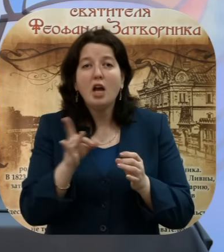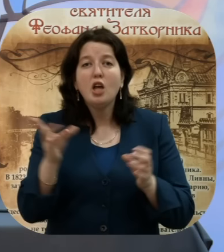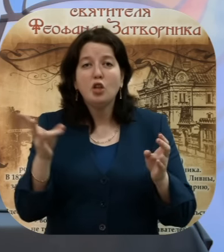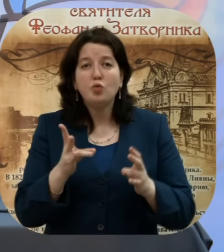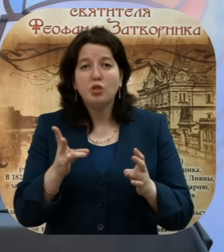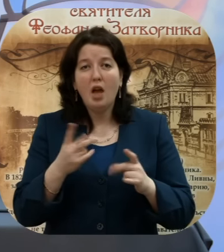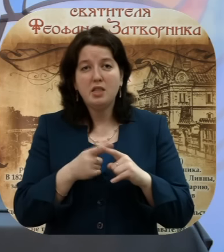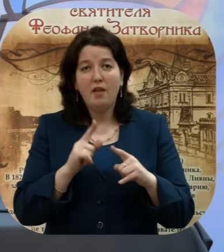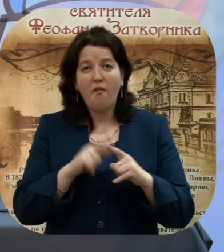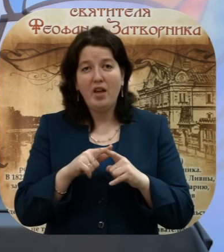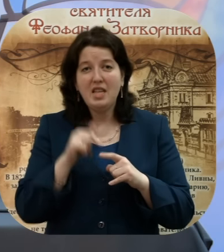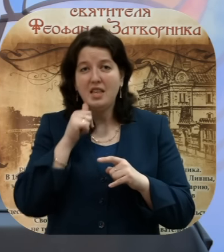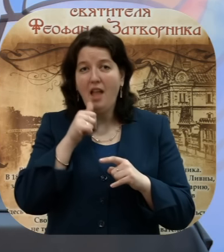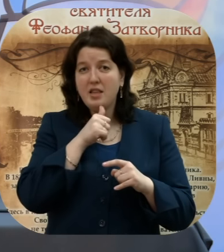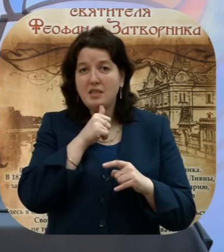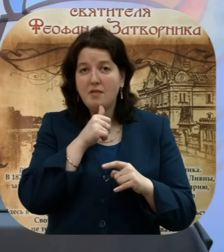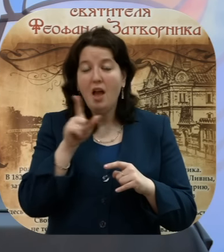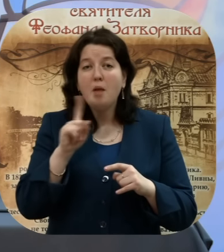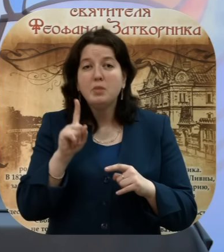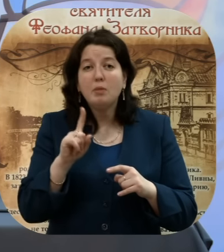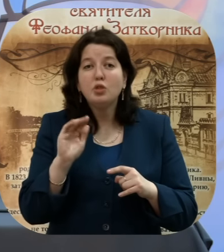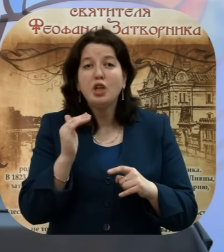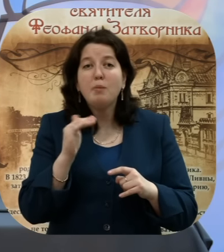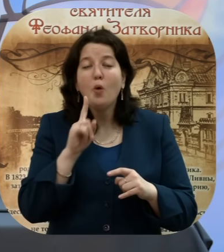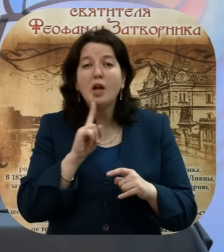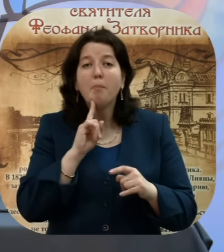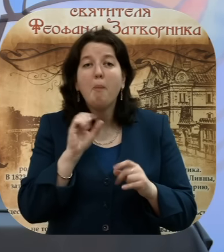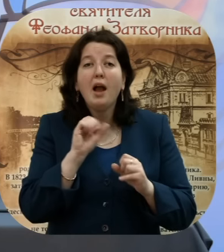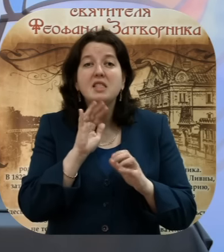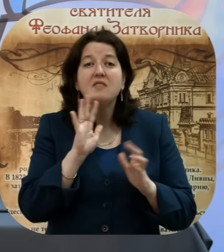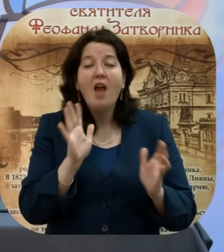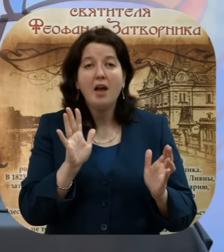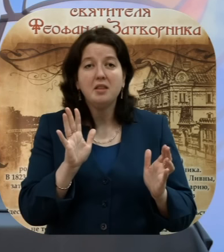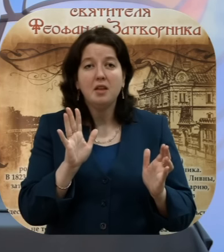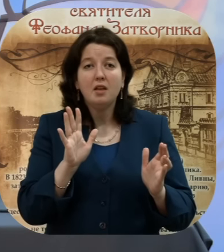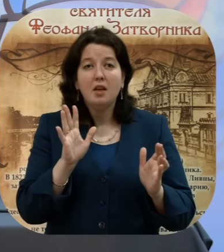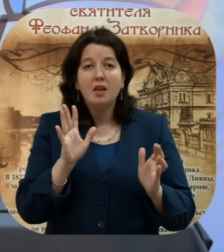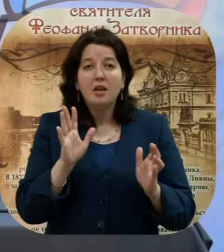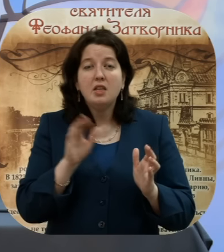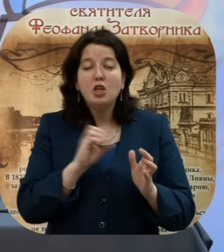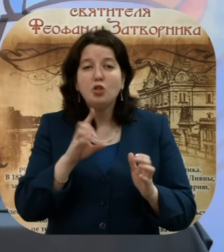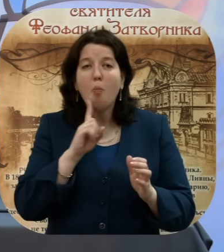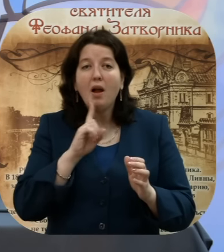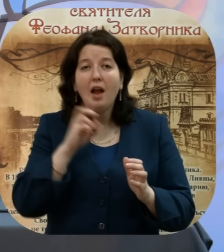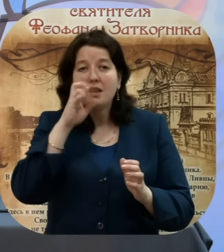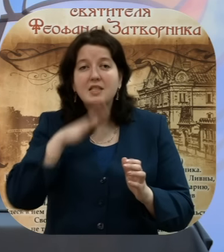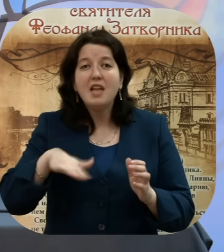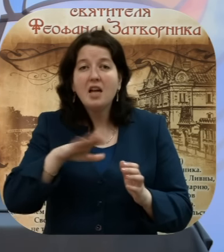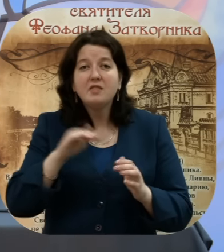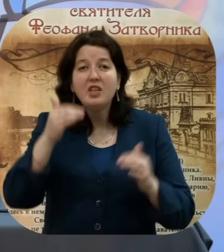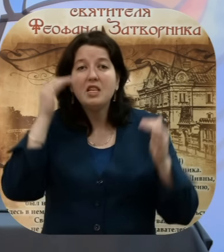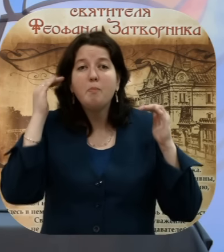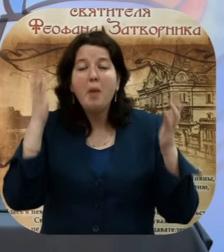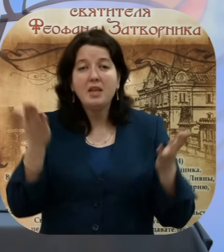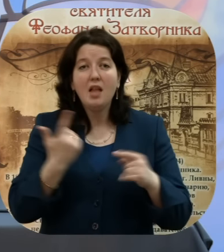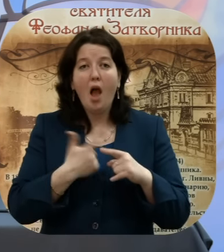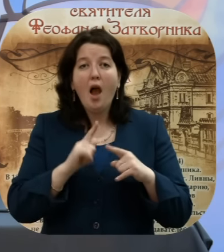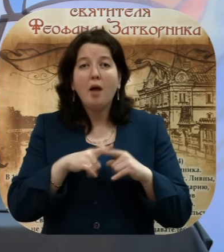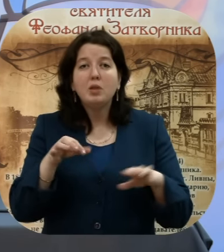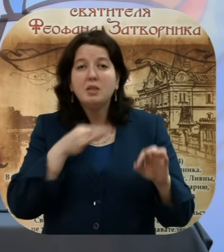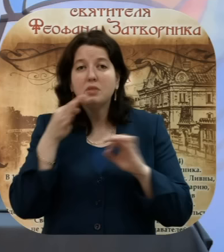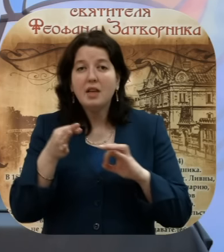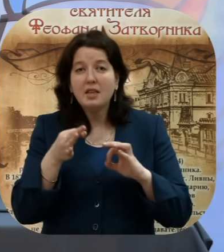родители, потому что он еще свят. Таковы их есть Царство Небесное, сказал сам Господь. И вы его